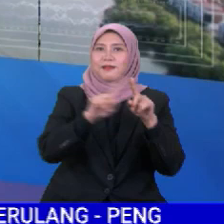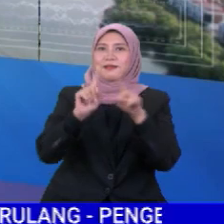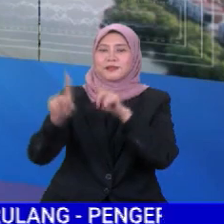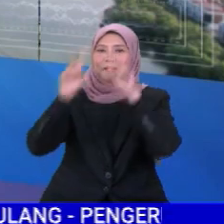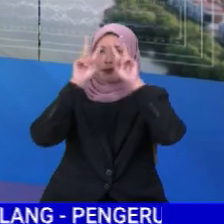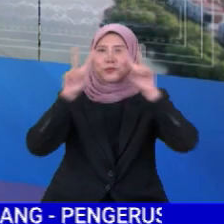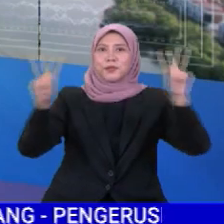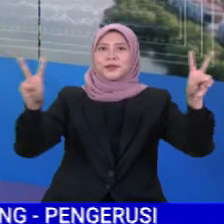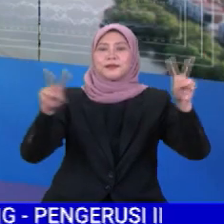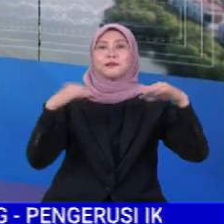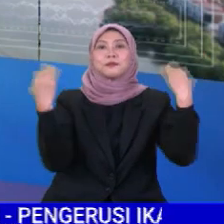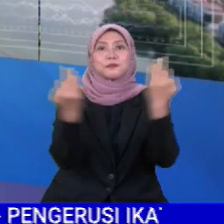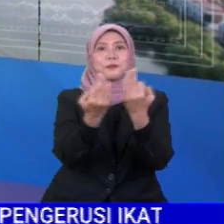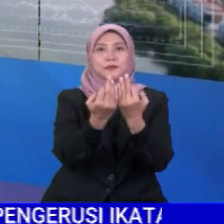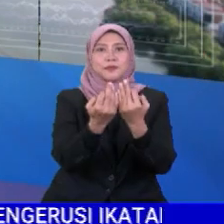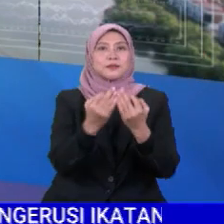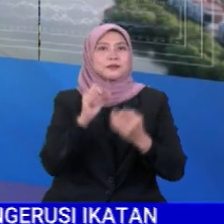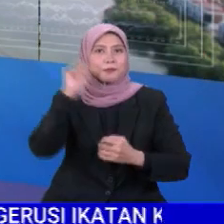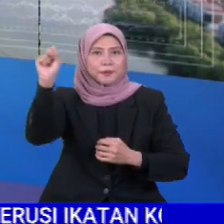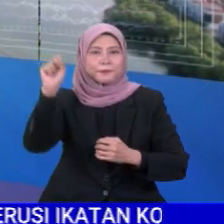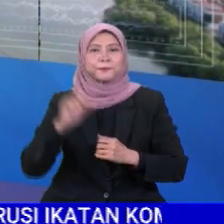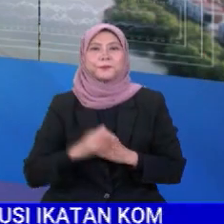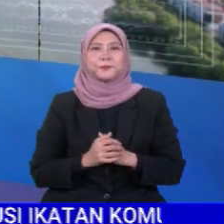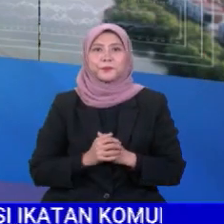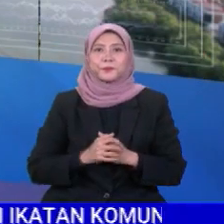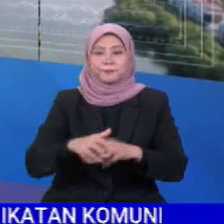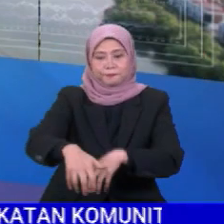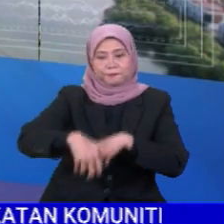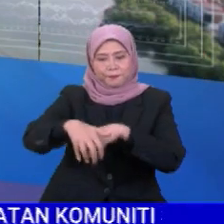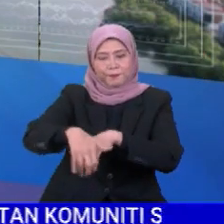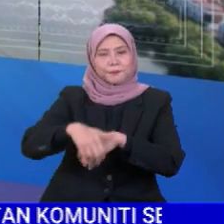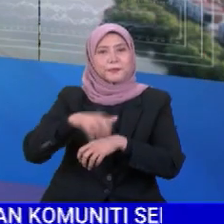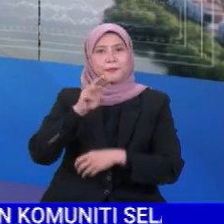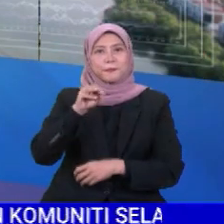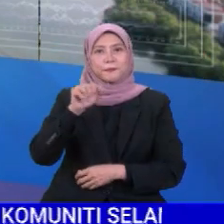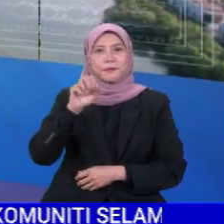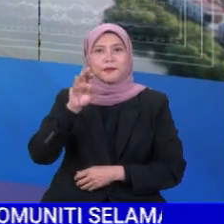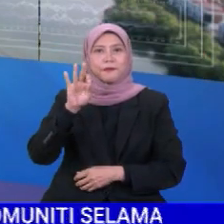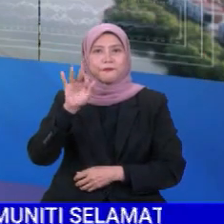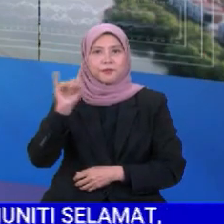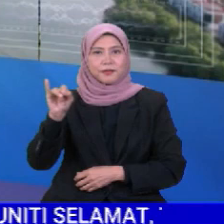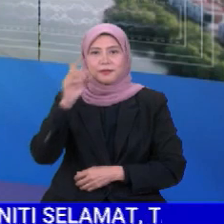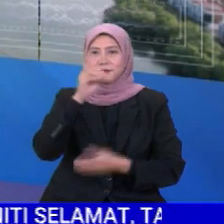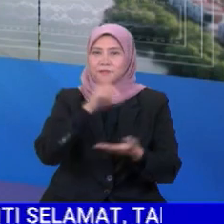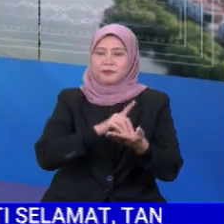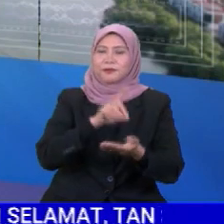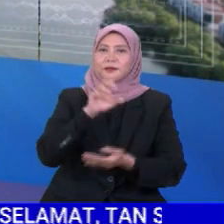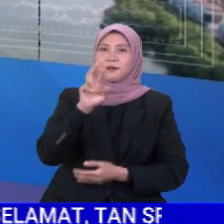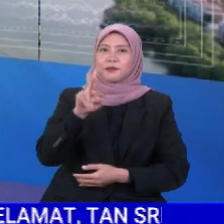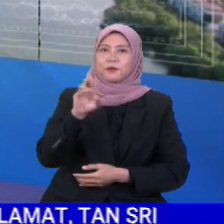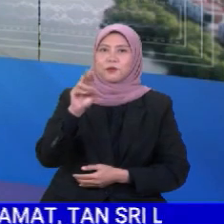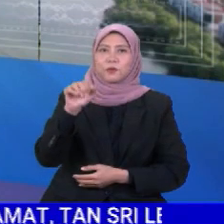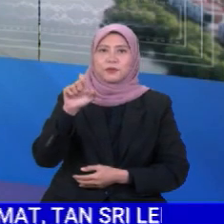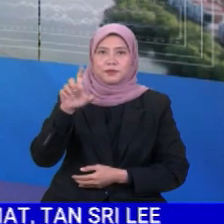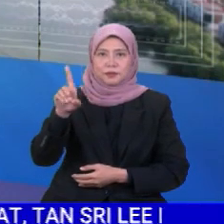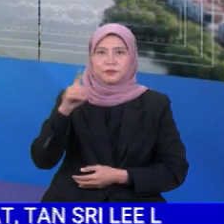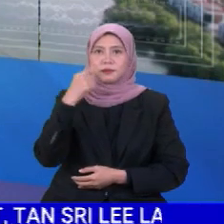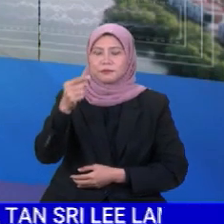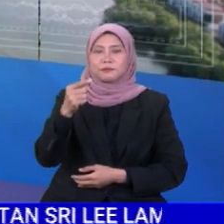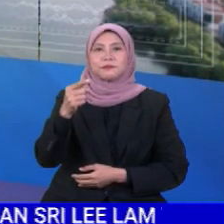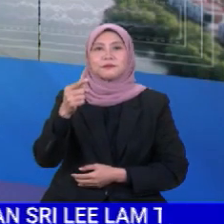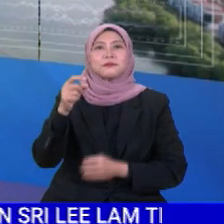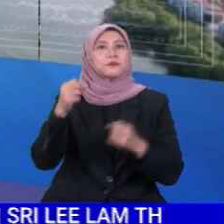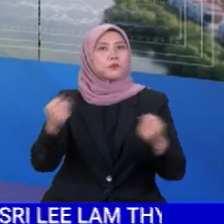di Sabah kepada masyarakat luar. Menteri Pertanian dan Industri Makanan MAFI, Dato' Dr. Ronald Kiandi berkata, kelebihan itu secara tidak langsung